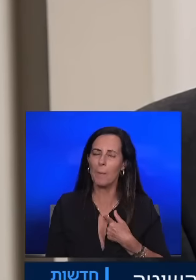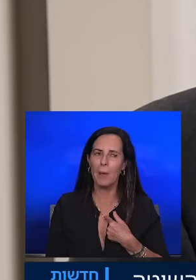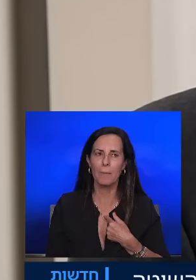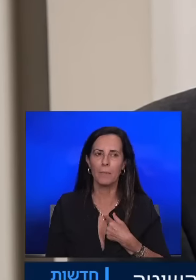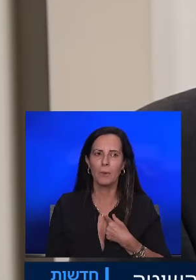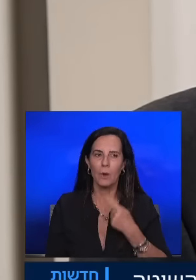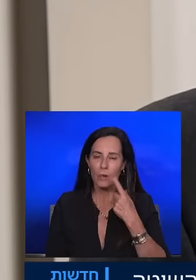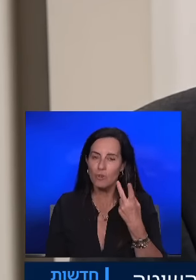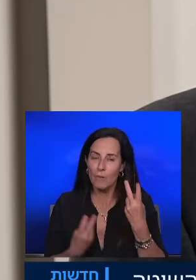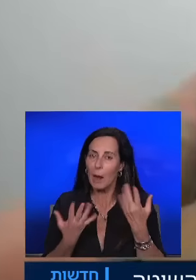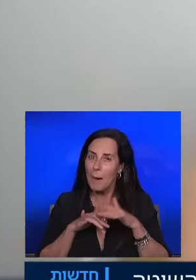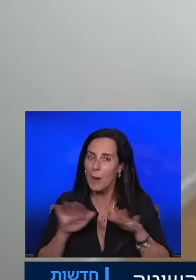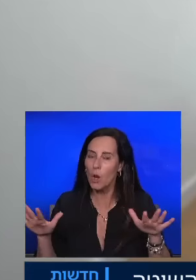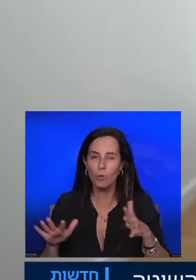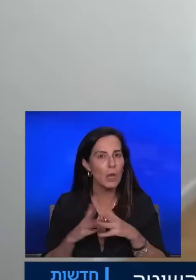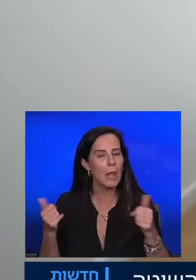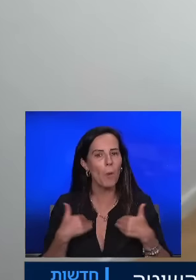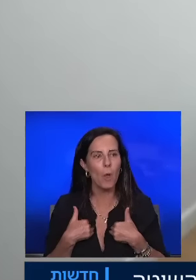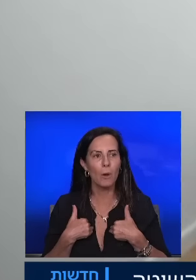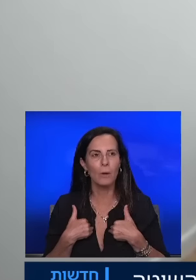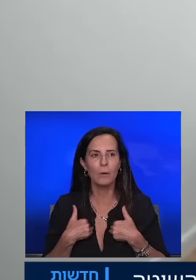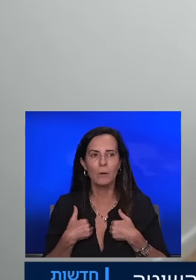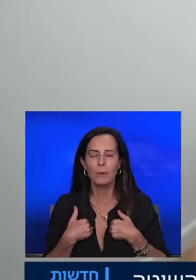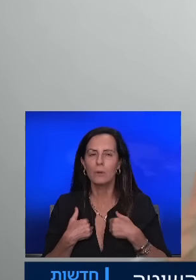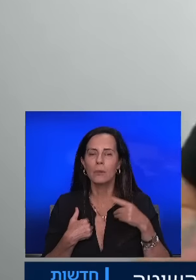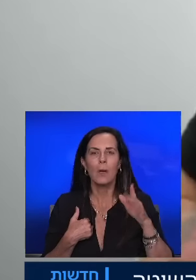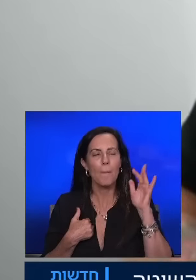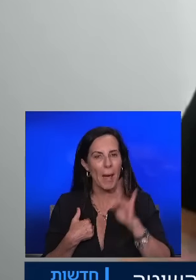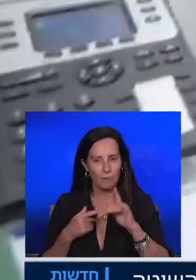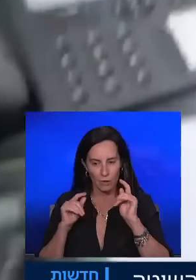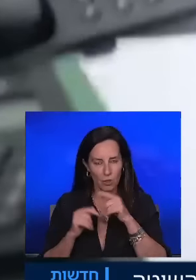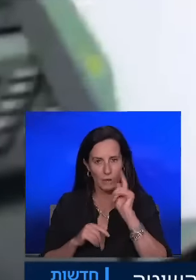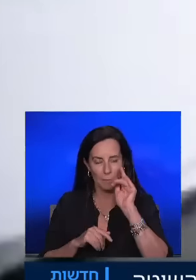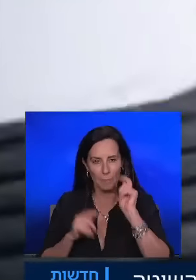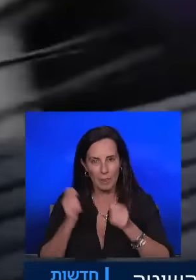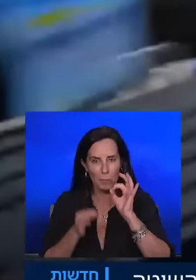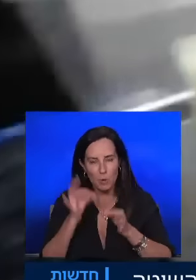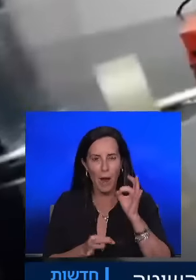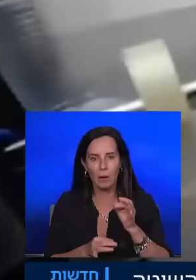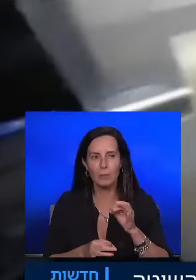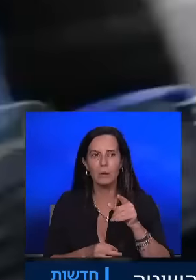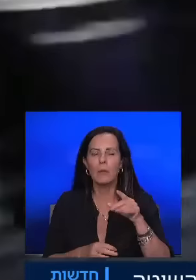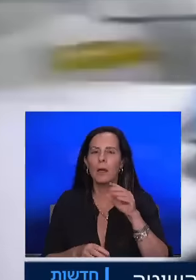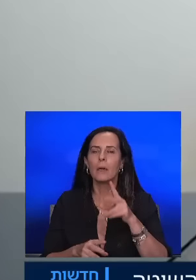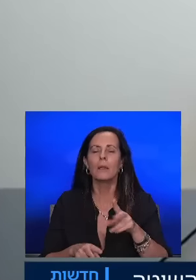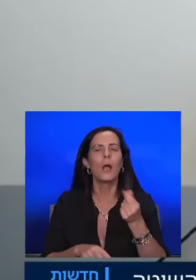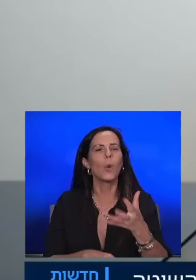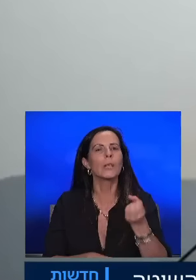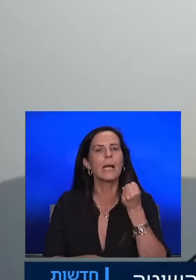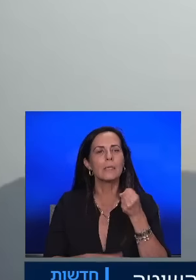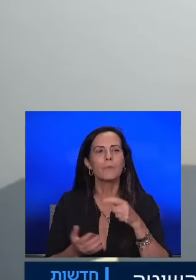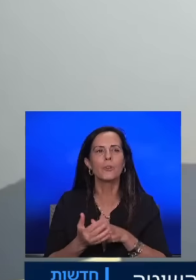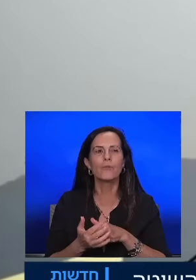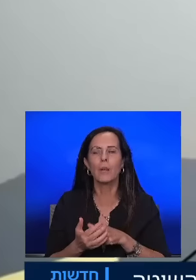על כמה מיליונים שהועלמו. לטענת פאפה וגם בתביעה שהגישו לבית המשפט, באמוזה השתמשו בכסף שלהם כדי